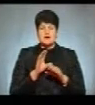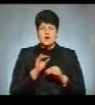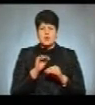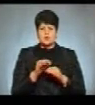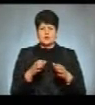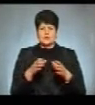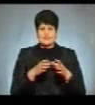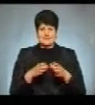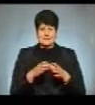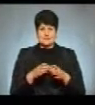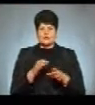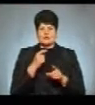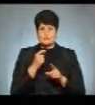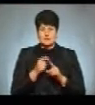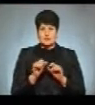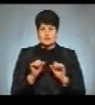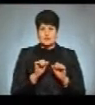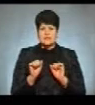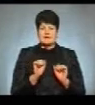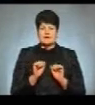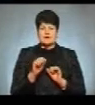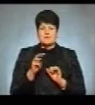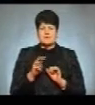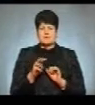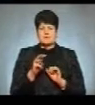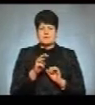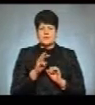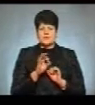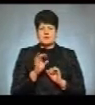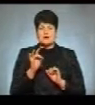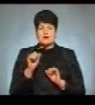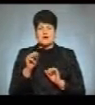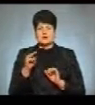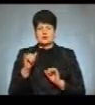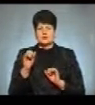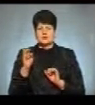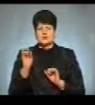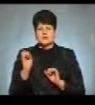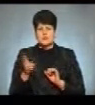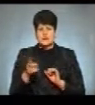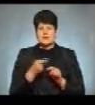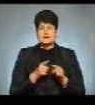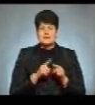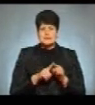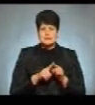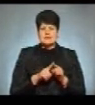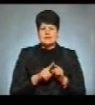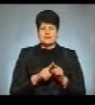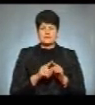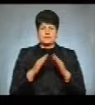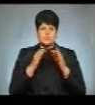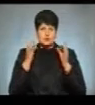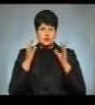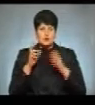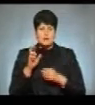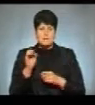координатор проєкту «Скарби файного міста», керівник медіалабу Оксана Ратушняк. Медіалабораторія Палацу культури «Березіль», техніку,